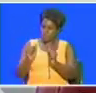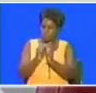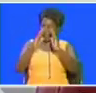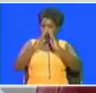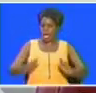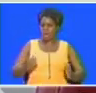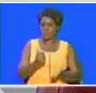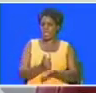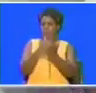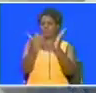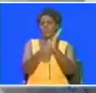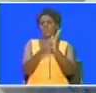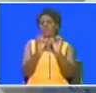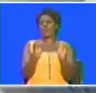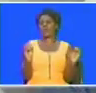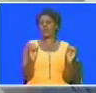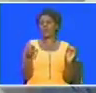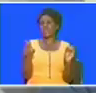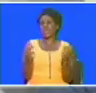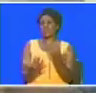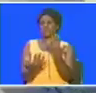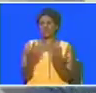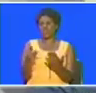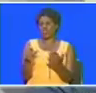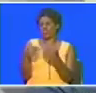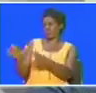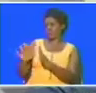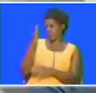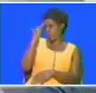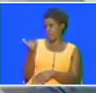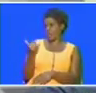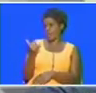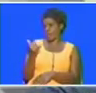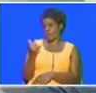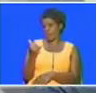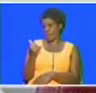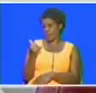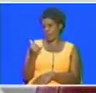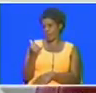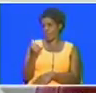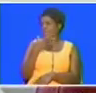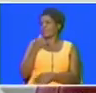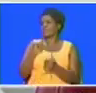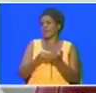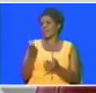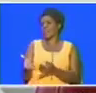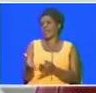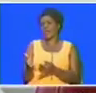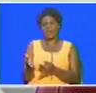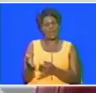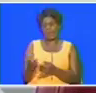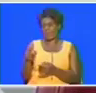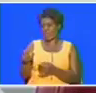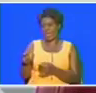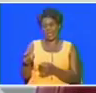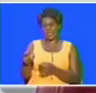pale mezani sio shida. Manake kama yeye mwenyewe amepika kile chakula, mbona unamtenga? Atasikia kwenye viti sebule kama hasa kama mume yuko. Hiyo sasa inakuwa